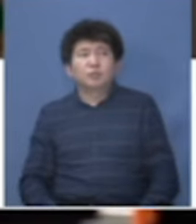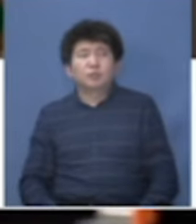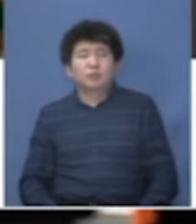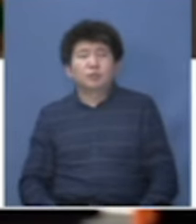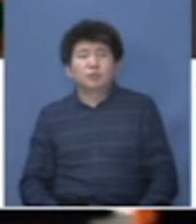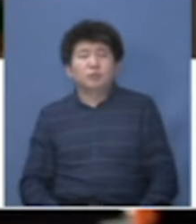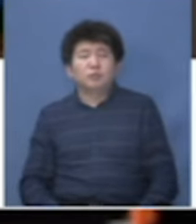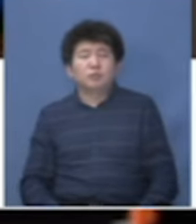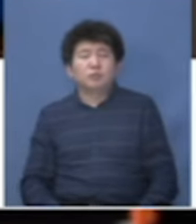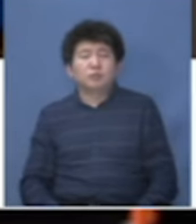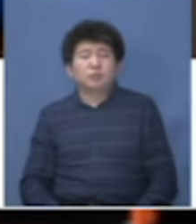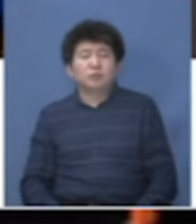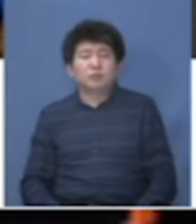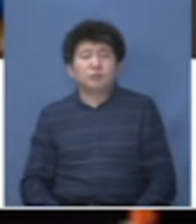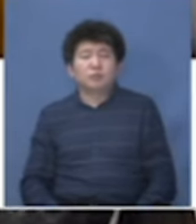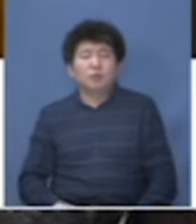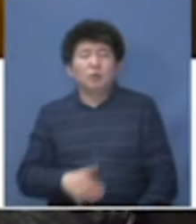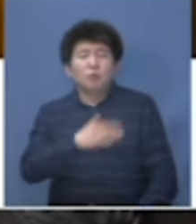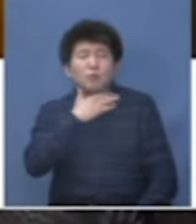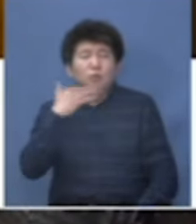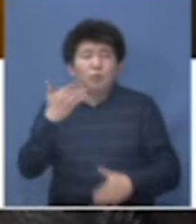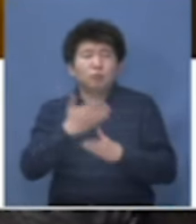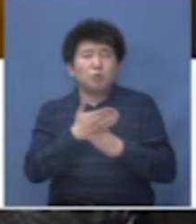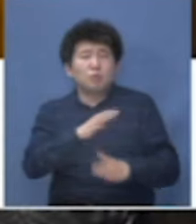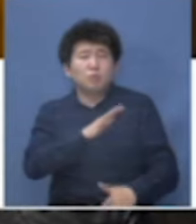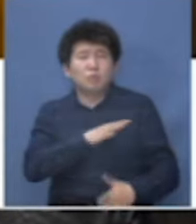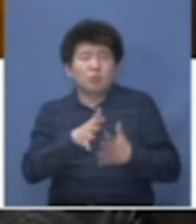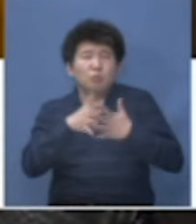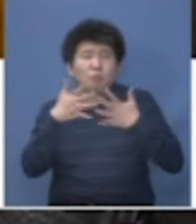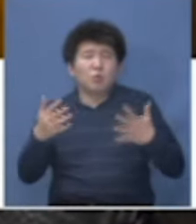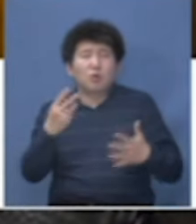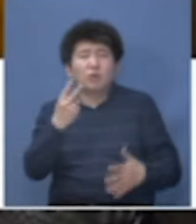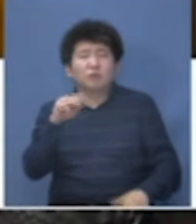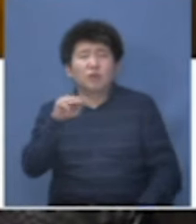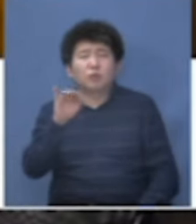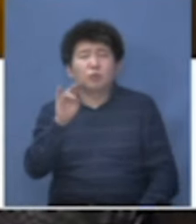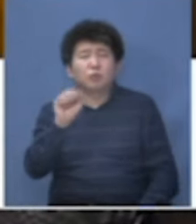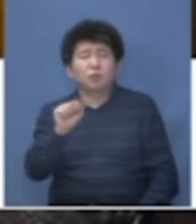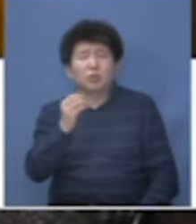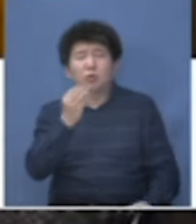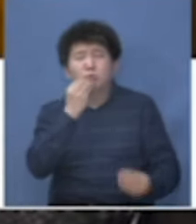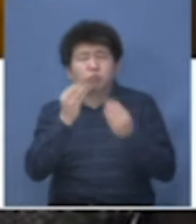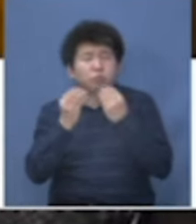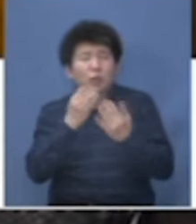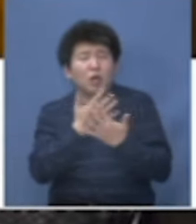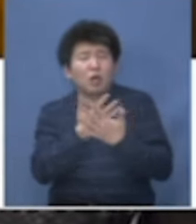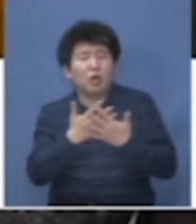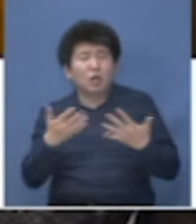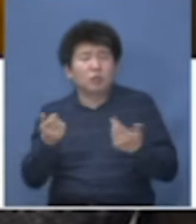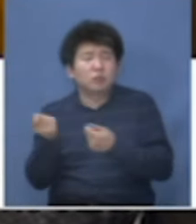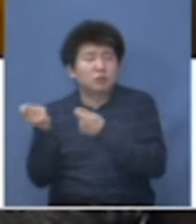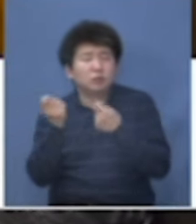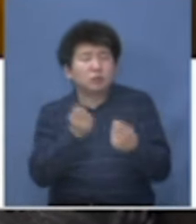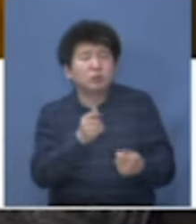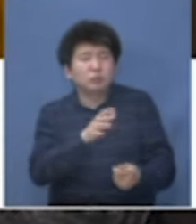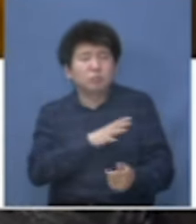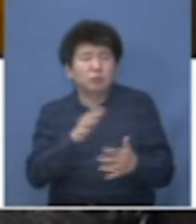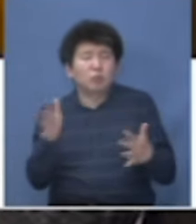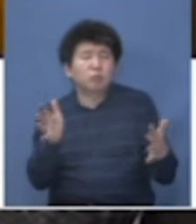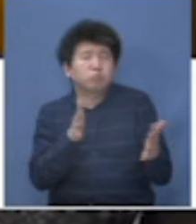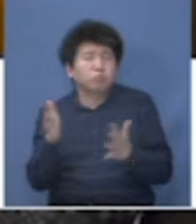жайында сол кісілердің көп еңбегі тиді. 2 тоннаға жуық азық-түлік алып келдік, оның ішінде көп мөлшерде ұн өнімдері,